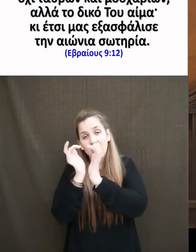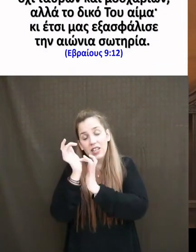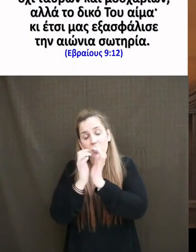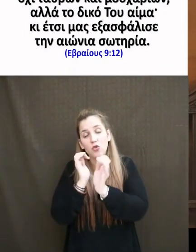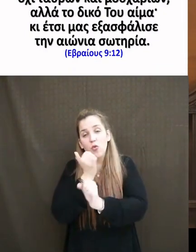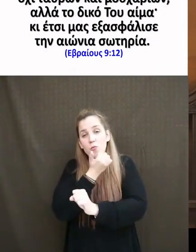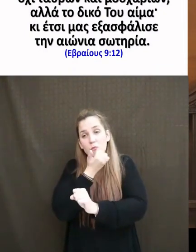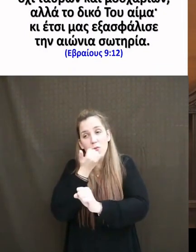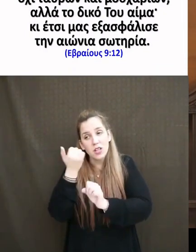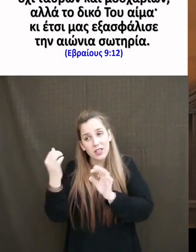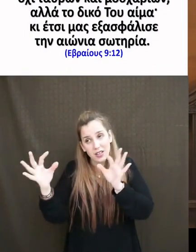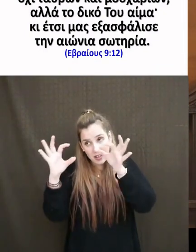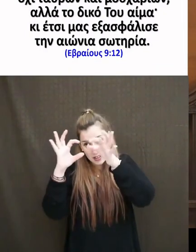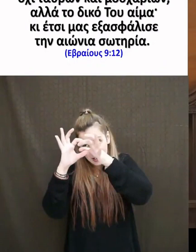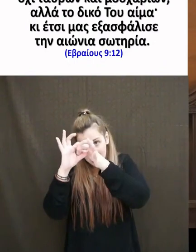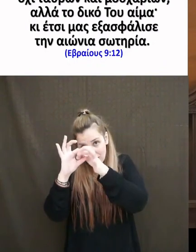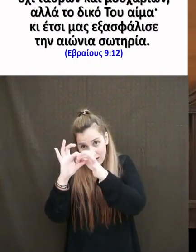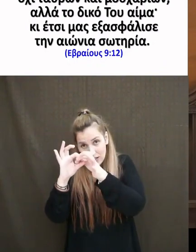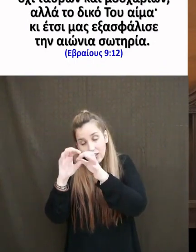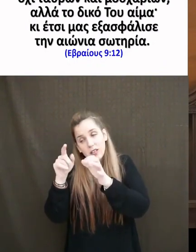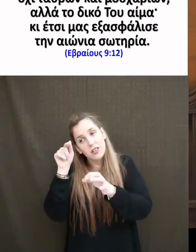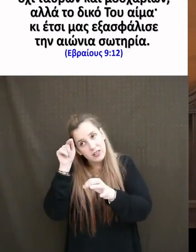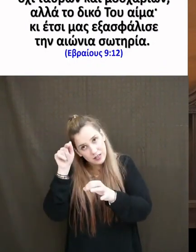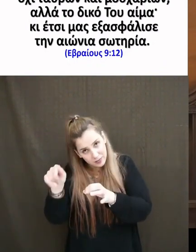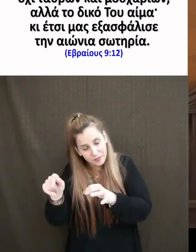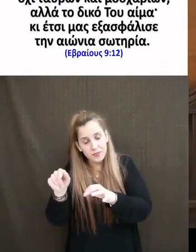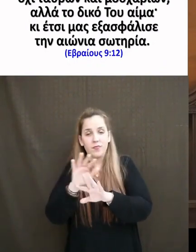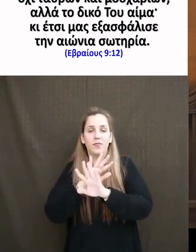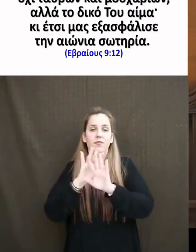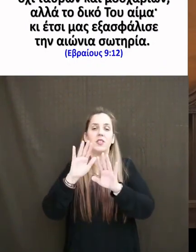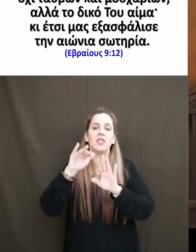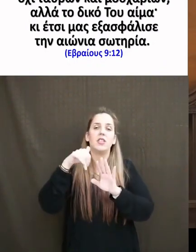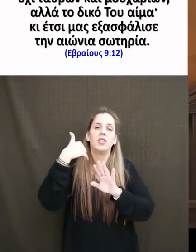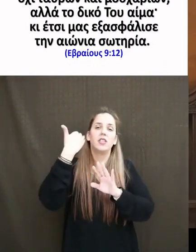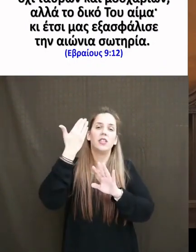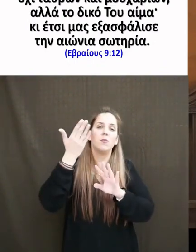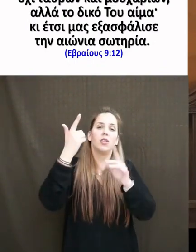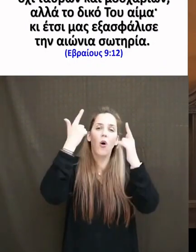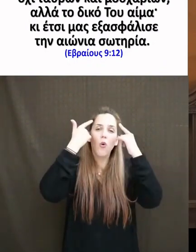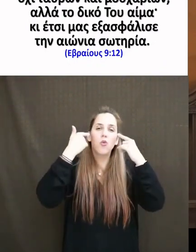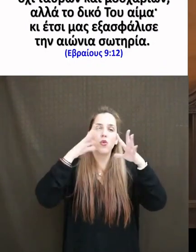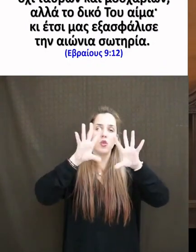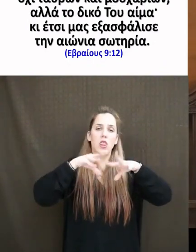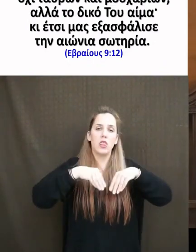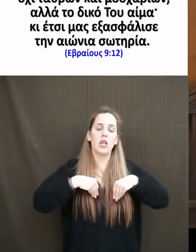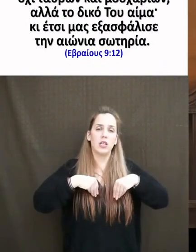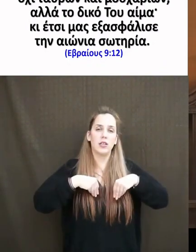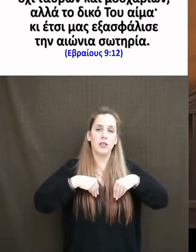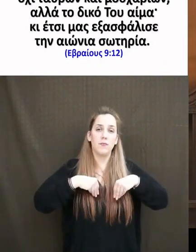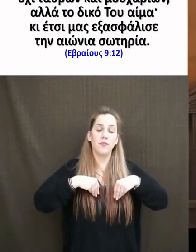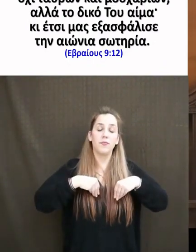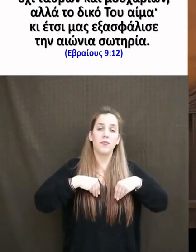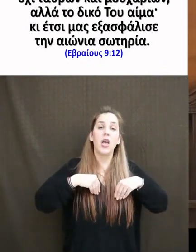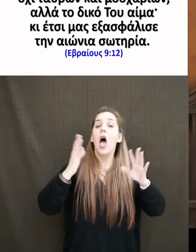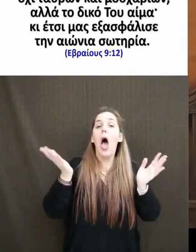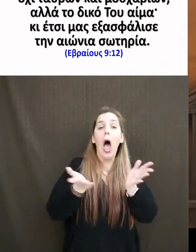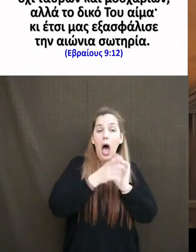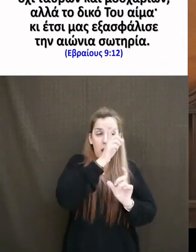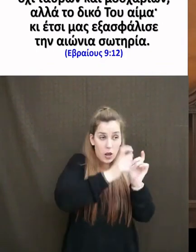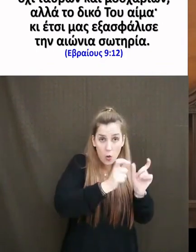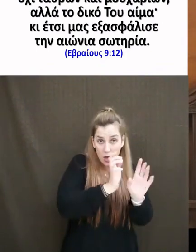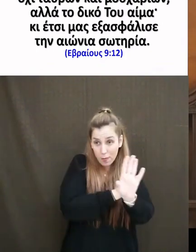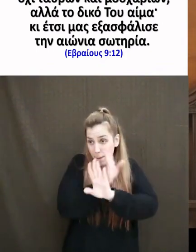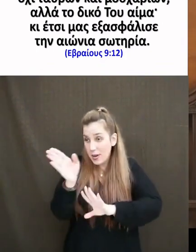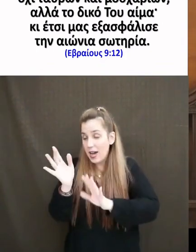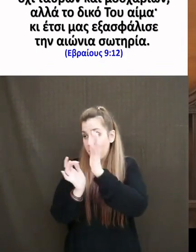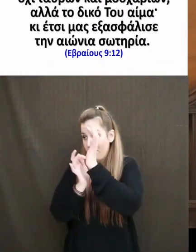Επειδή παραδέχθηκε πως πρέπει ο Χριστός να καθαρίσει και τον ίδιον. Επειδή εμπιστεύθηκε πως ο Ιησούς